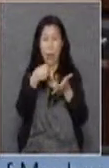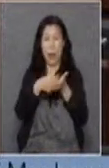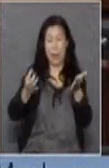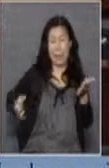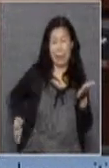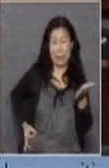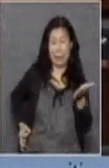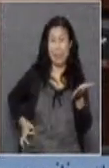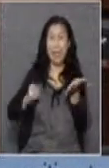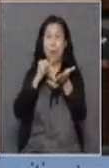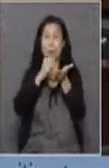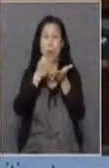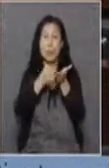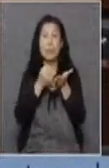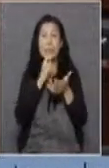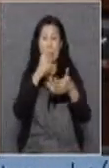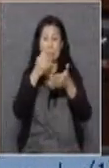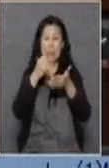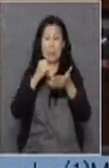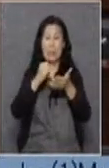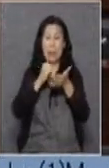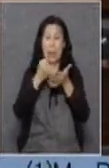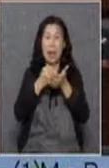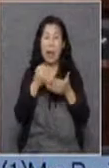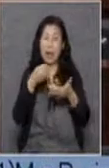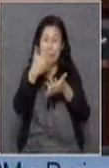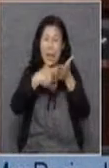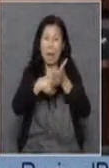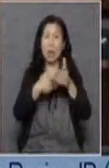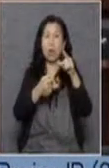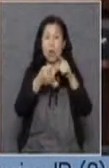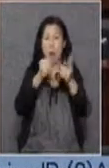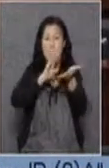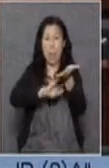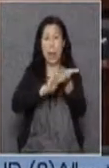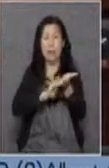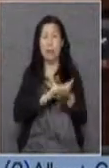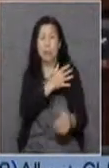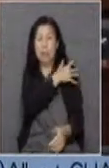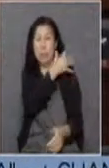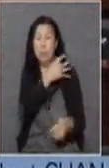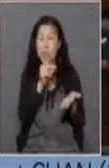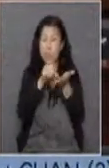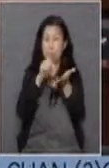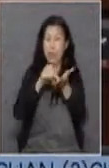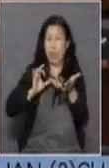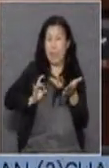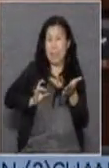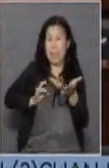险，减轻这个公营医疗的负担。我们建议租住私人物业免税